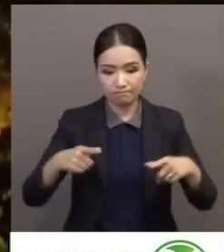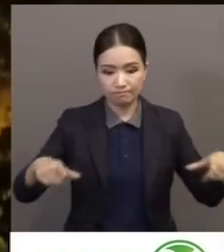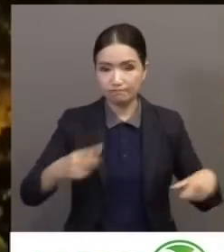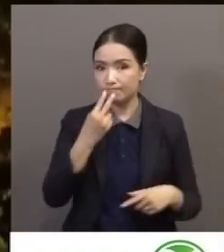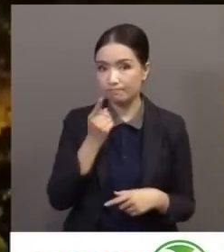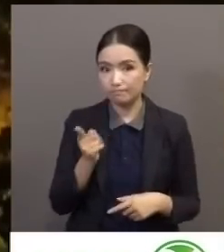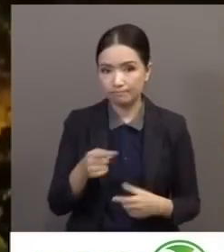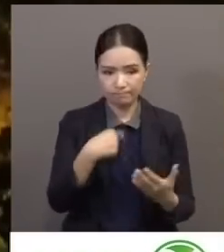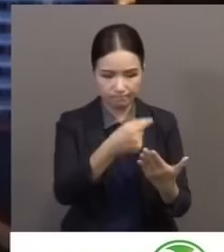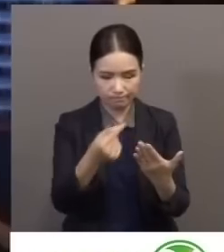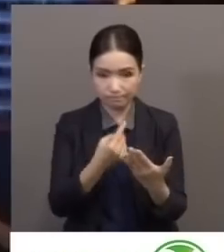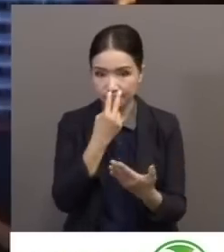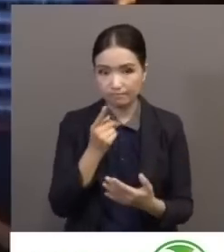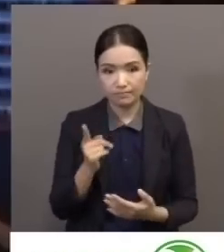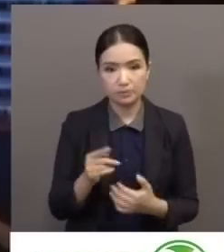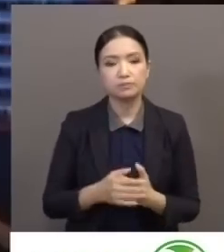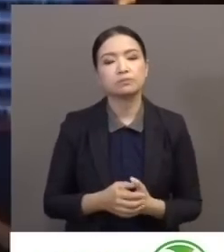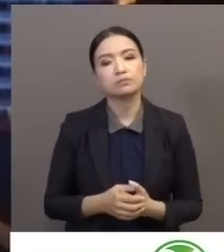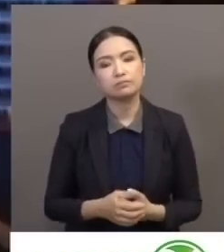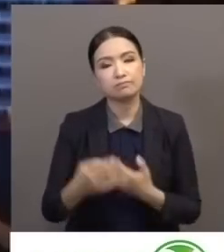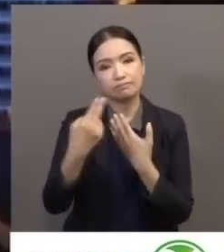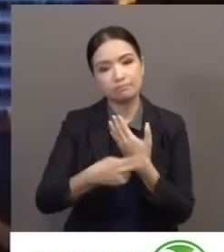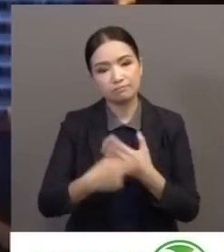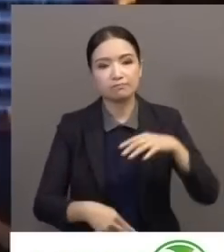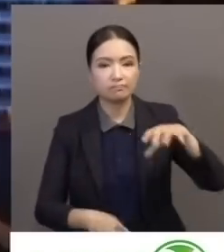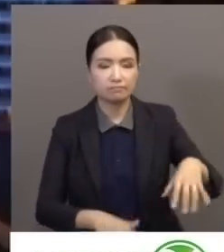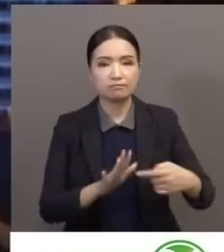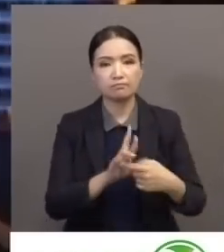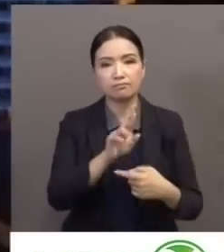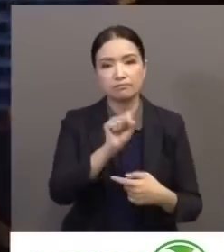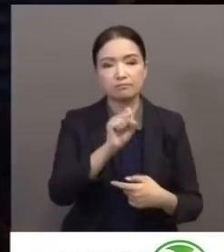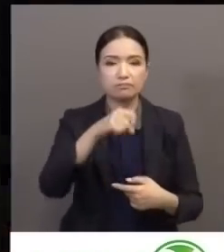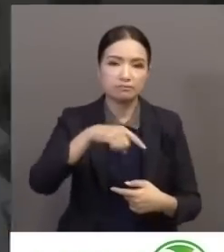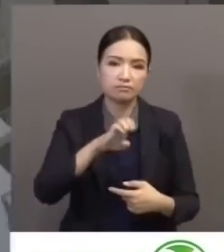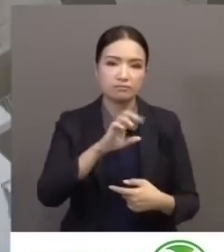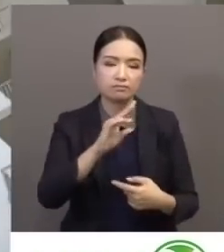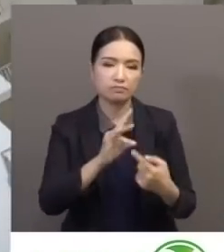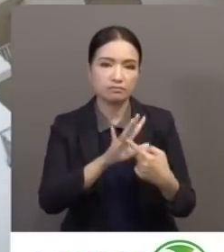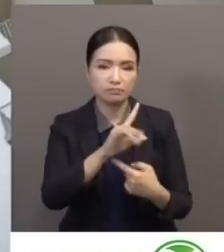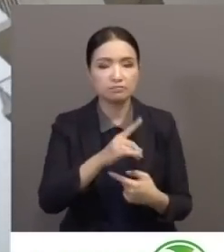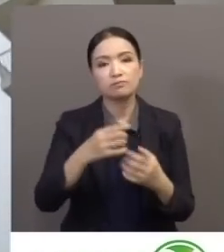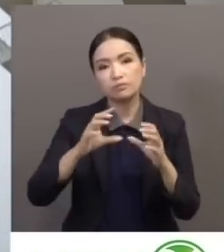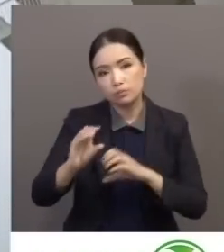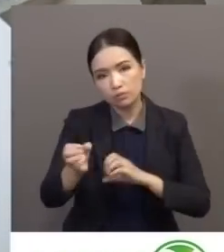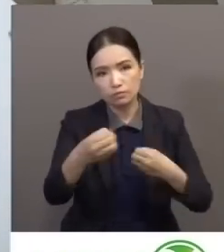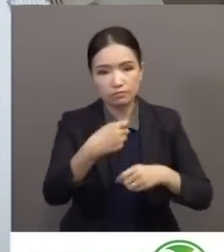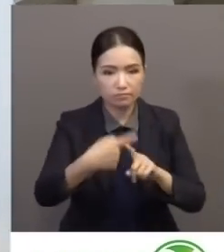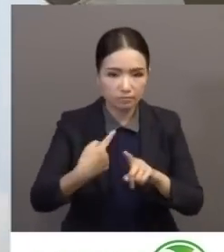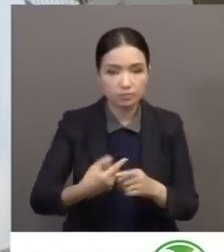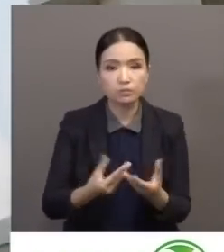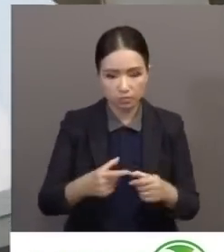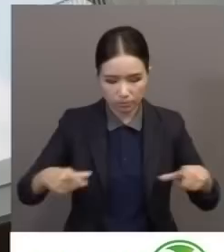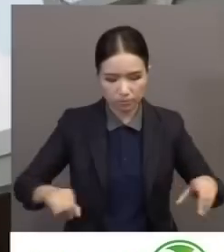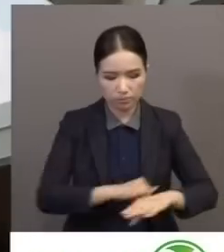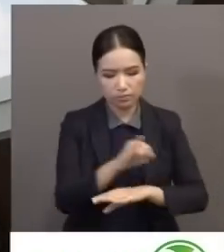ผู้ชมลองสเก็ตภาพขึ้นมาค่ะจะมีทั้งโรงแรมเรสซิเดนต์สำนักงานให้เช่าและศูนย์การค้าในพื้นที่เดิมมีอยู่ประมาณ19